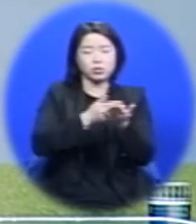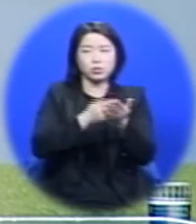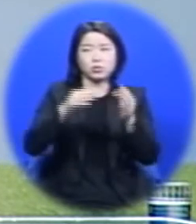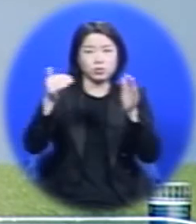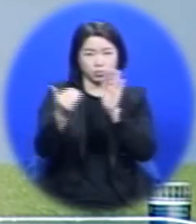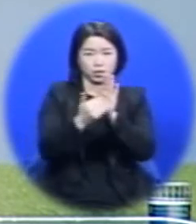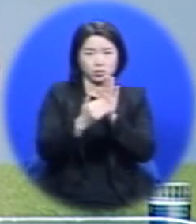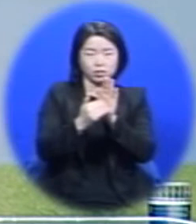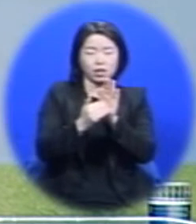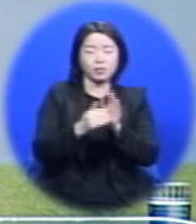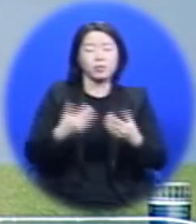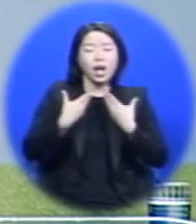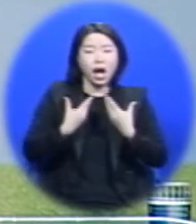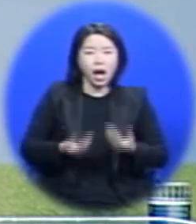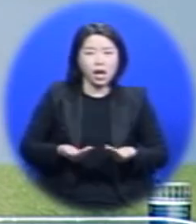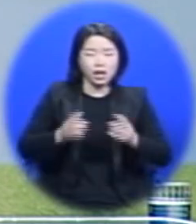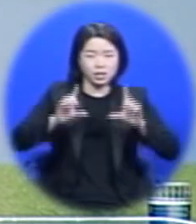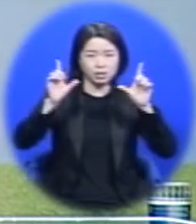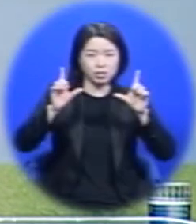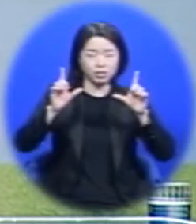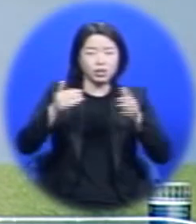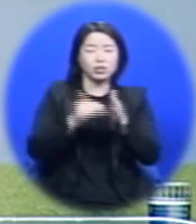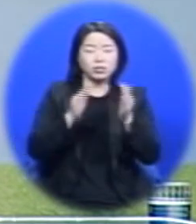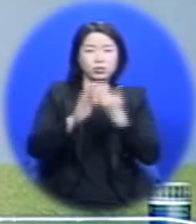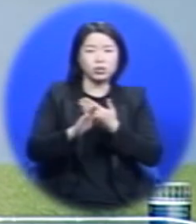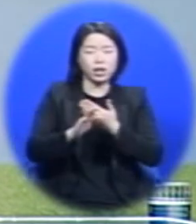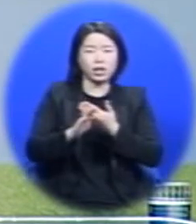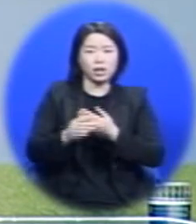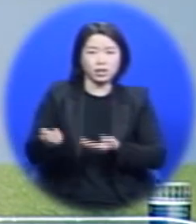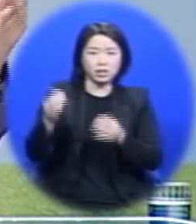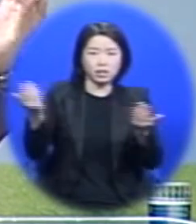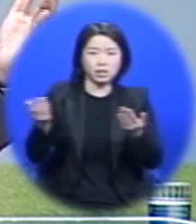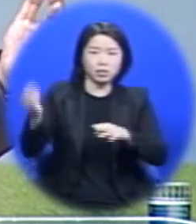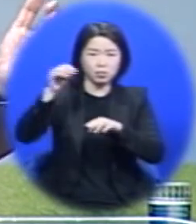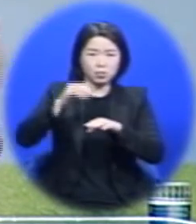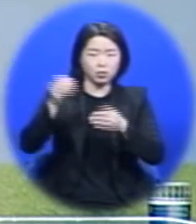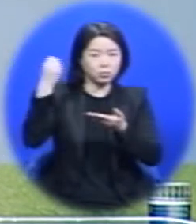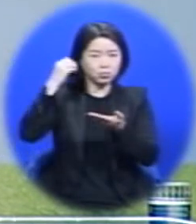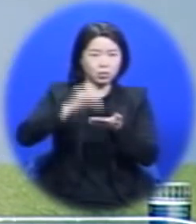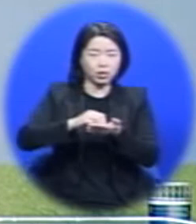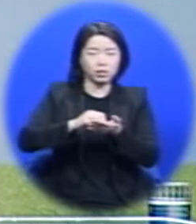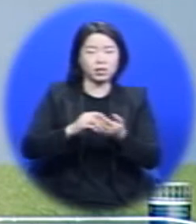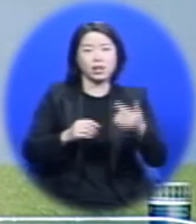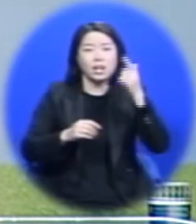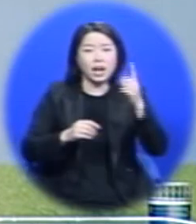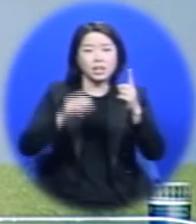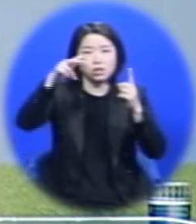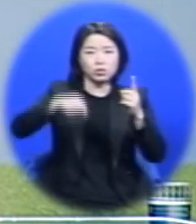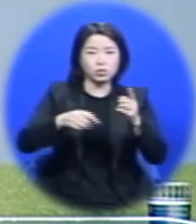안식년 끝나고 돌아 복귀했는데 한 주 지나니까 안식년 6개월 동안 쉰 효과가 다